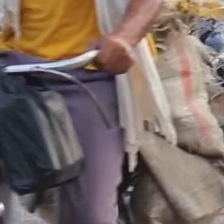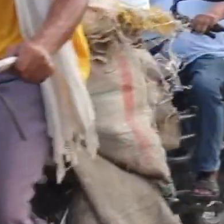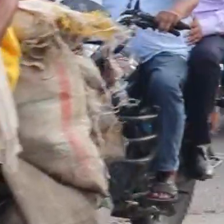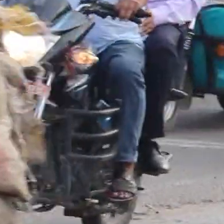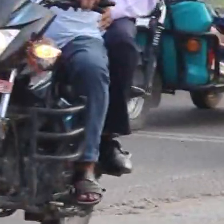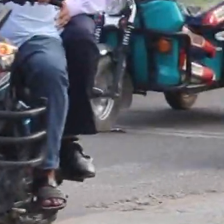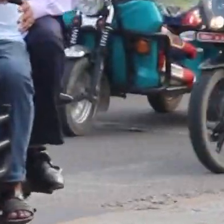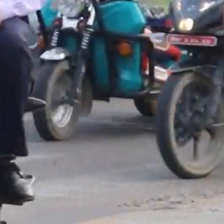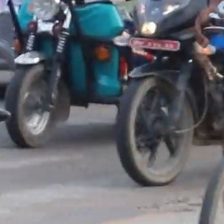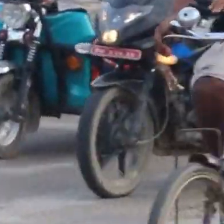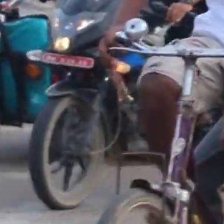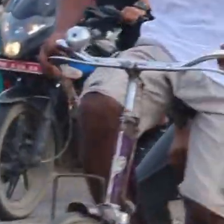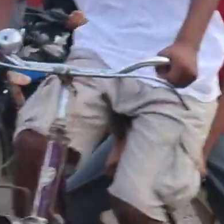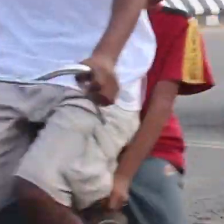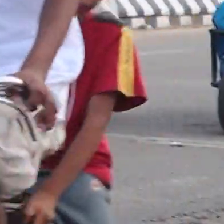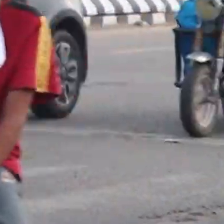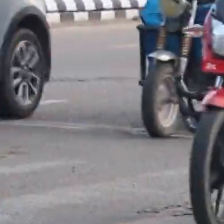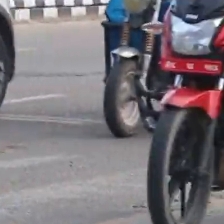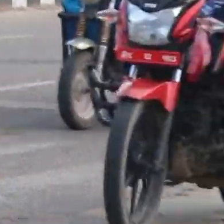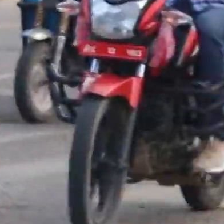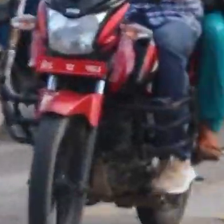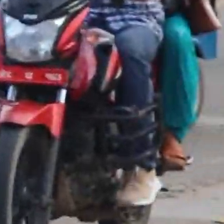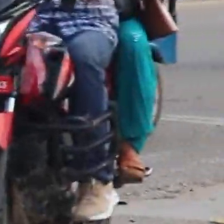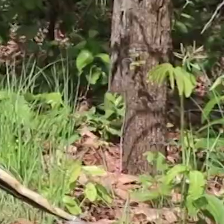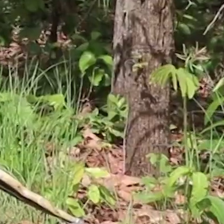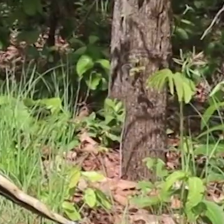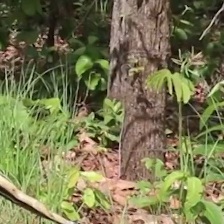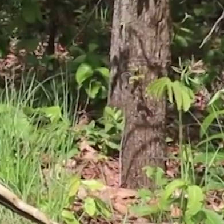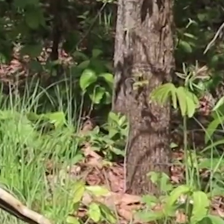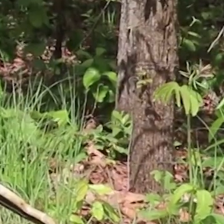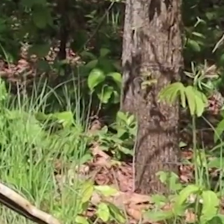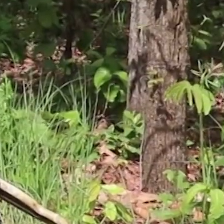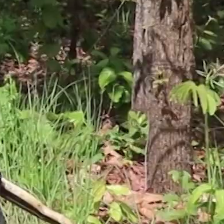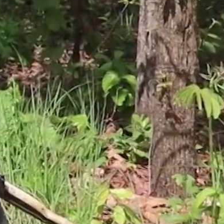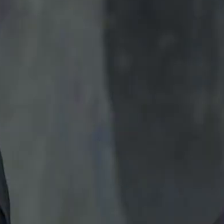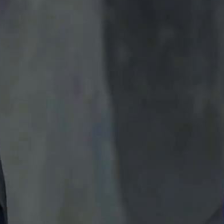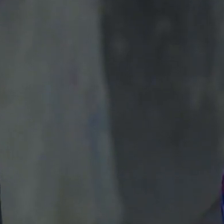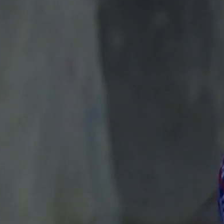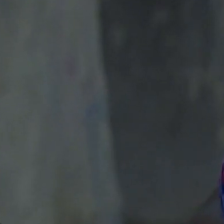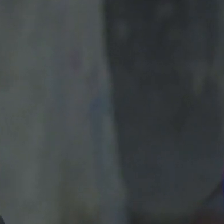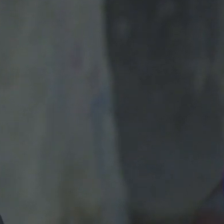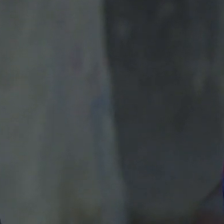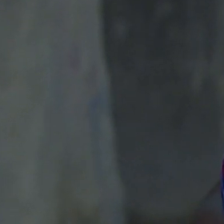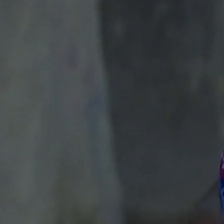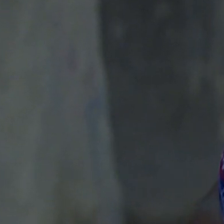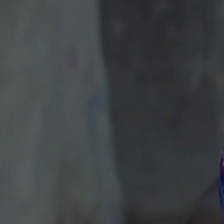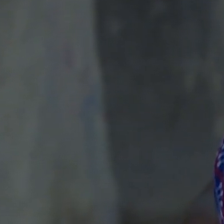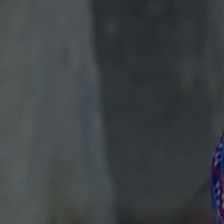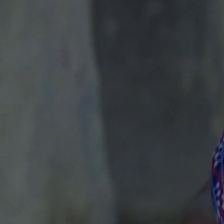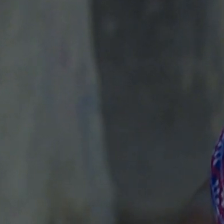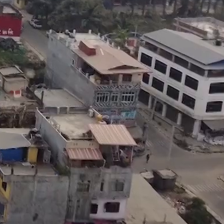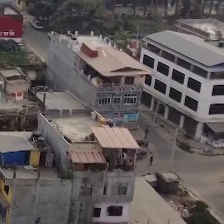तीव्र गति जीवन क्षति, बिस्तारै गए अवश्य पुगिन्छ, छिटो गए भन्न सकिन्न। याद गर्नुहोस्,